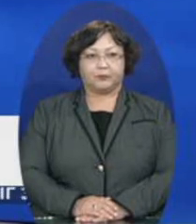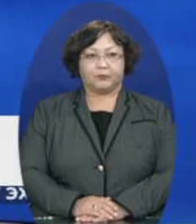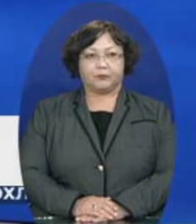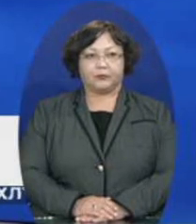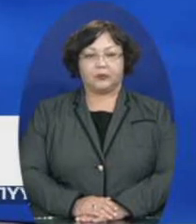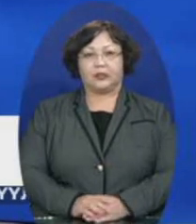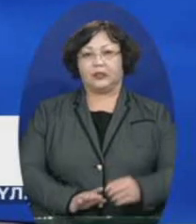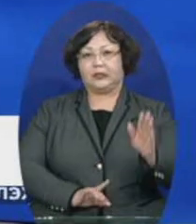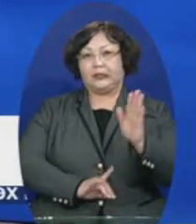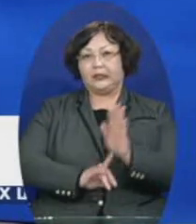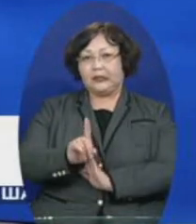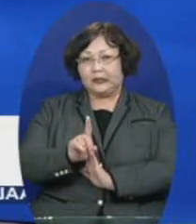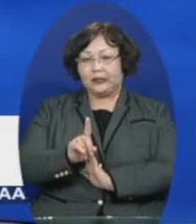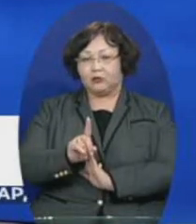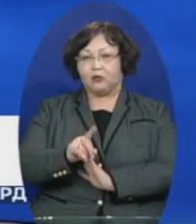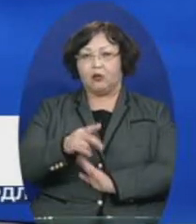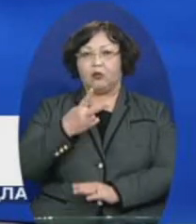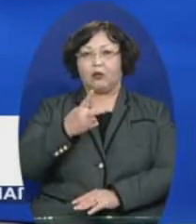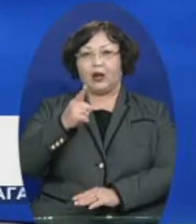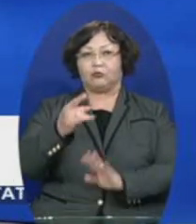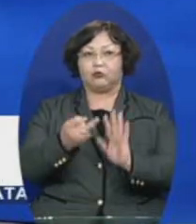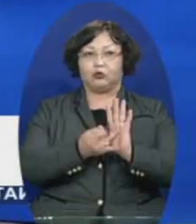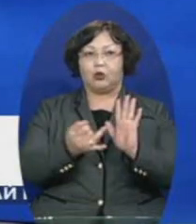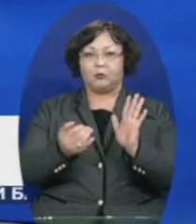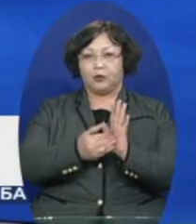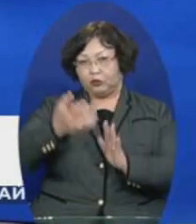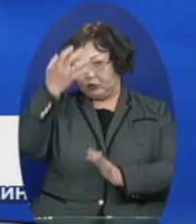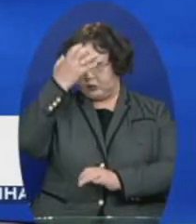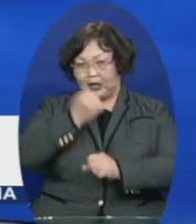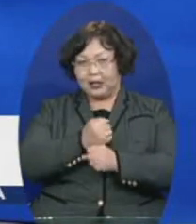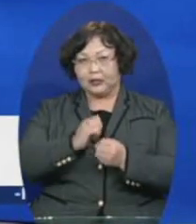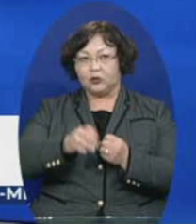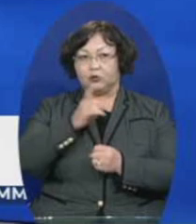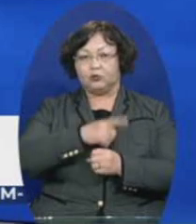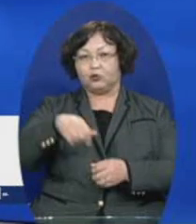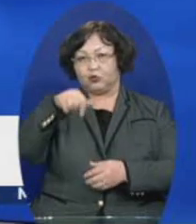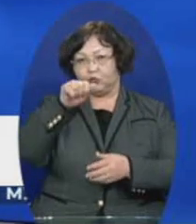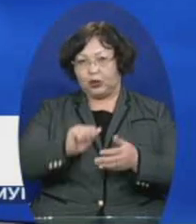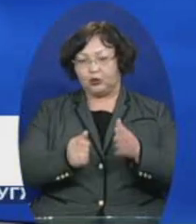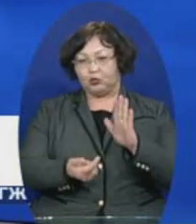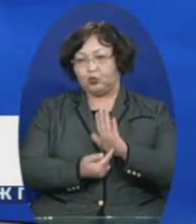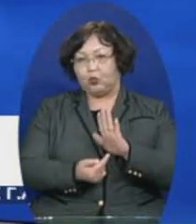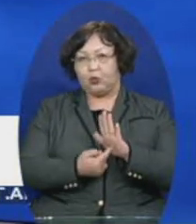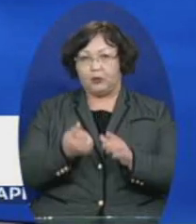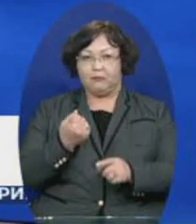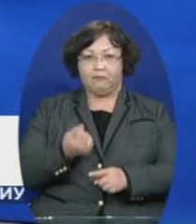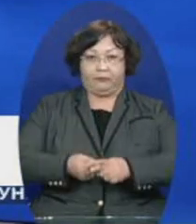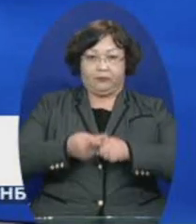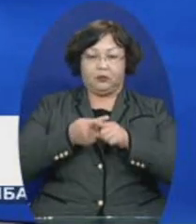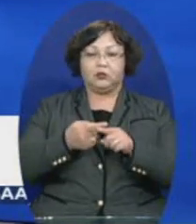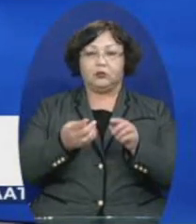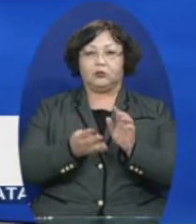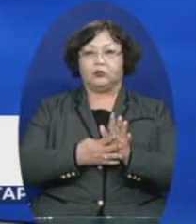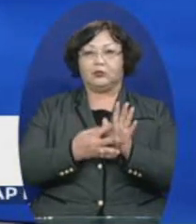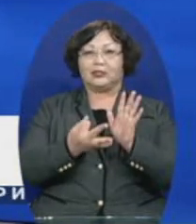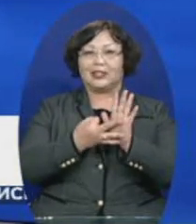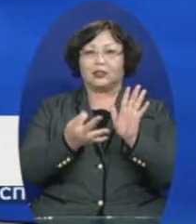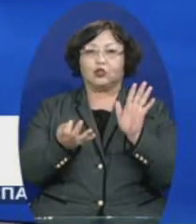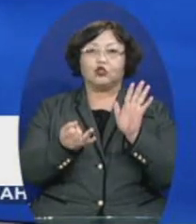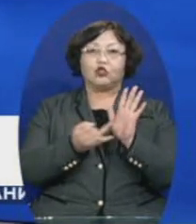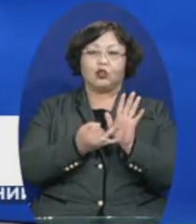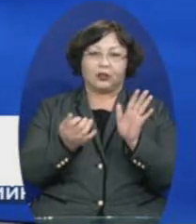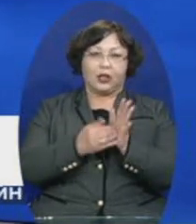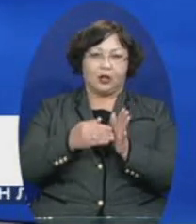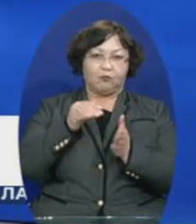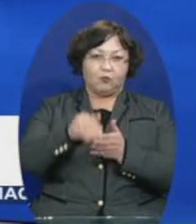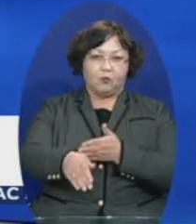За эхний ээлжинд нийт 217 мянга гаруй төрийн албан хаагчийн суур цалин нэмэхэд нийт 987 орчим тэгэрбум төгрөг зарцуулах юм